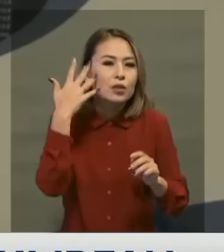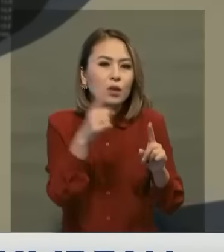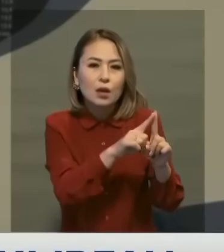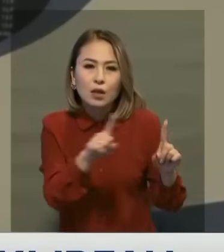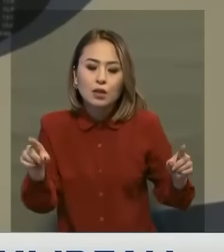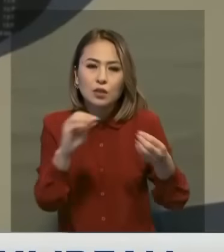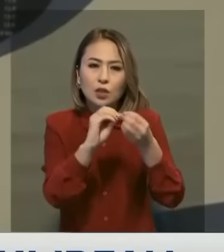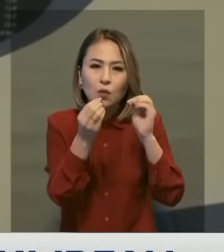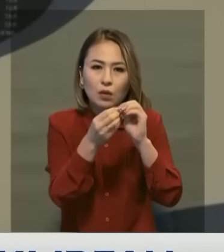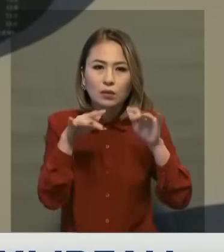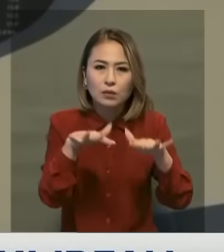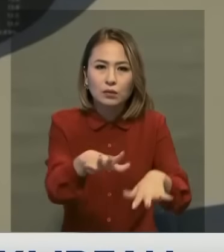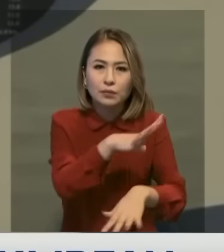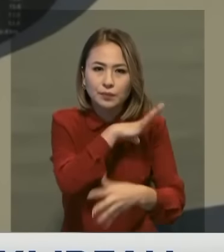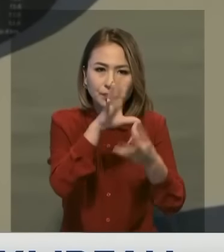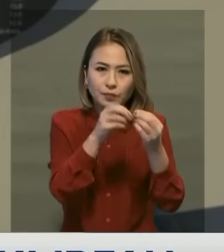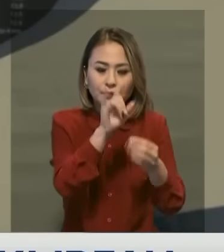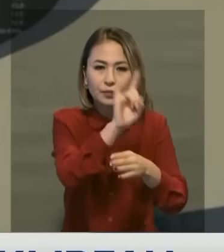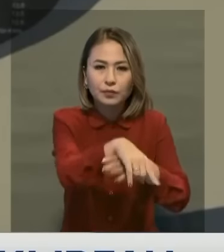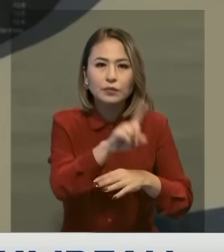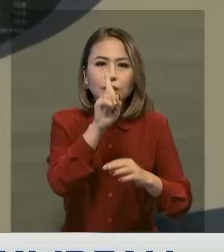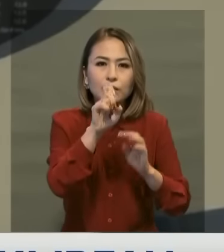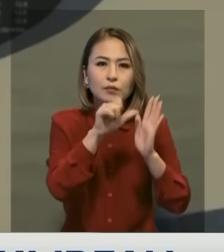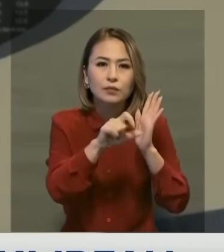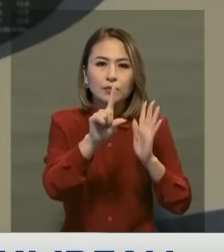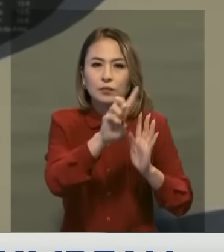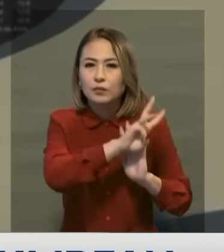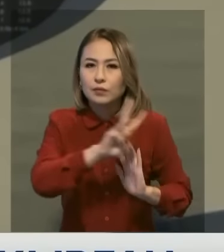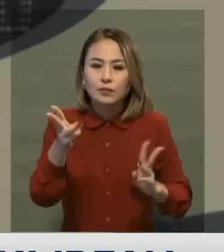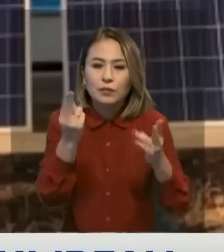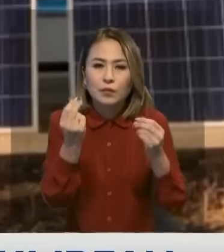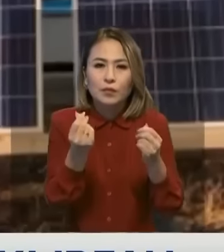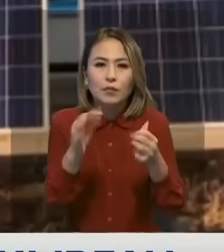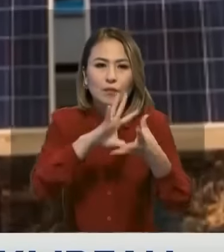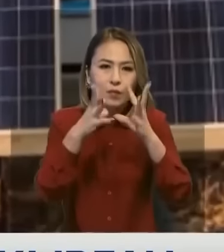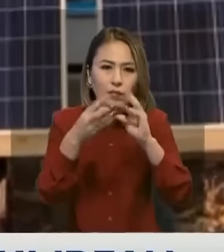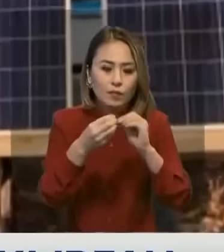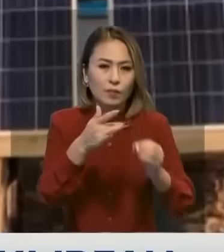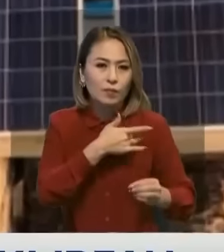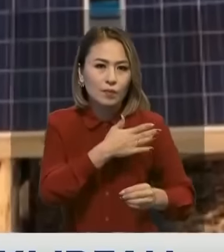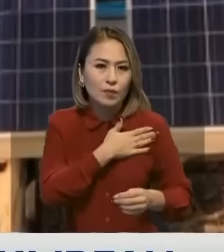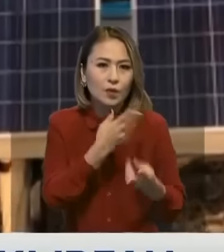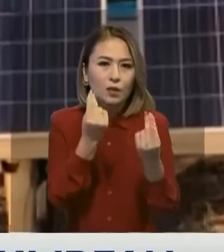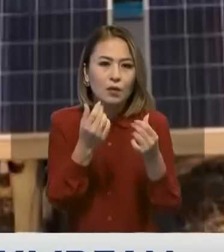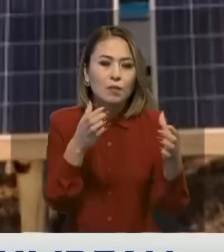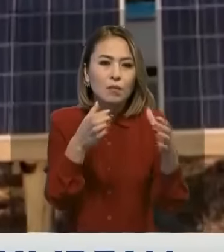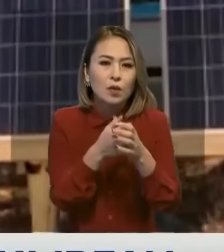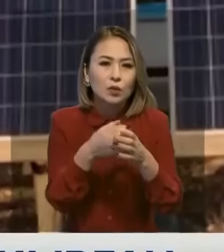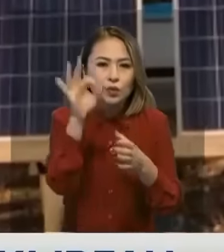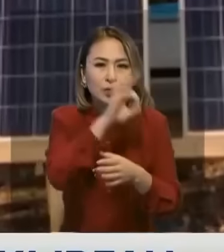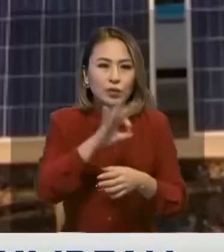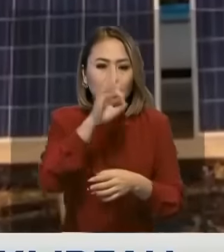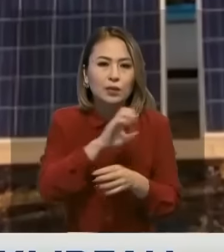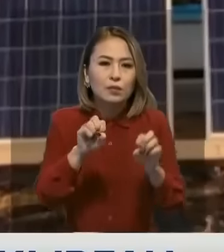2018-2019 жылдар аралығында шаруаларды алдап 161 миллион теңгеден астам ақшаны қолдығылған. Қаржылық